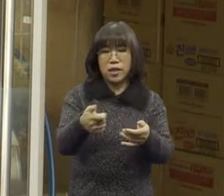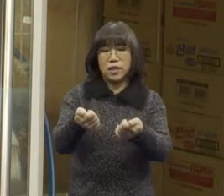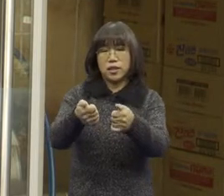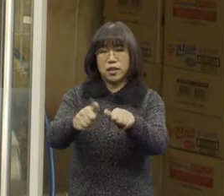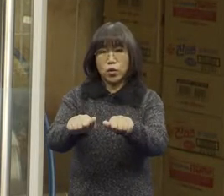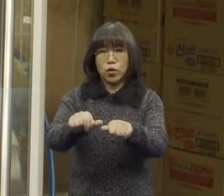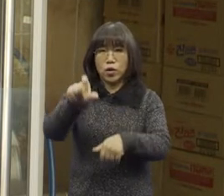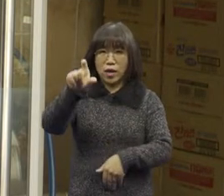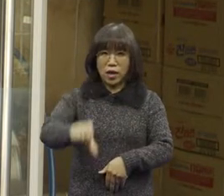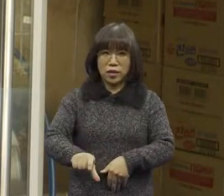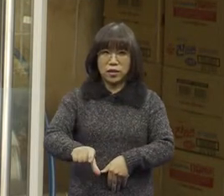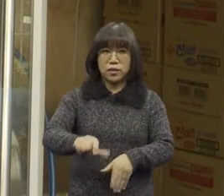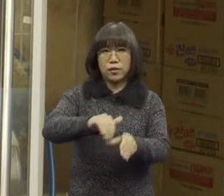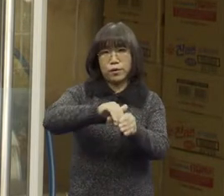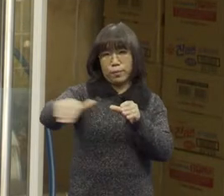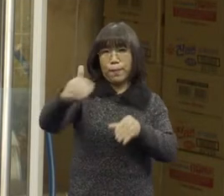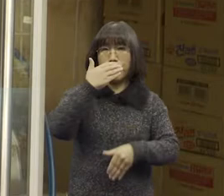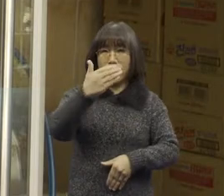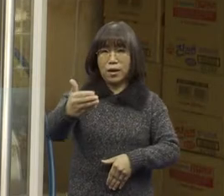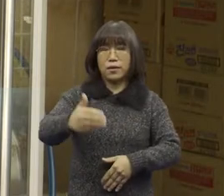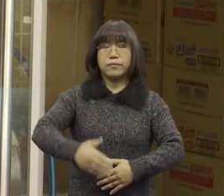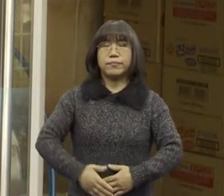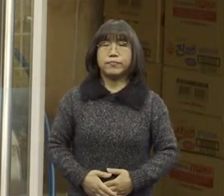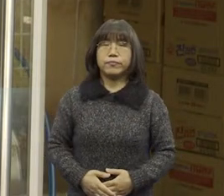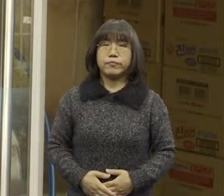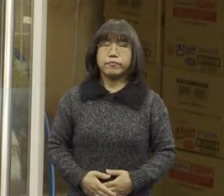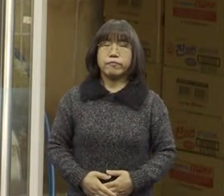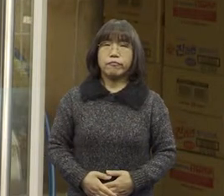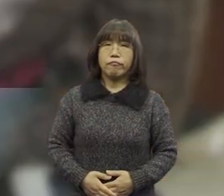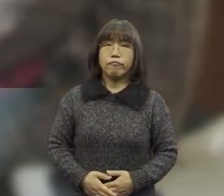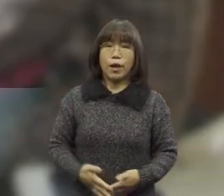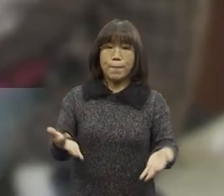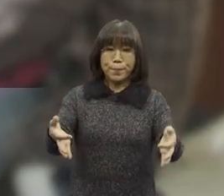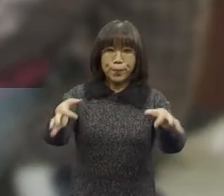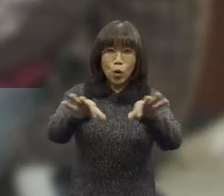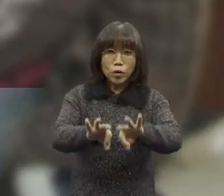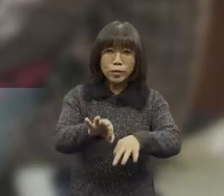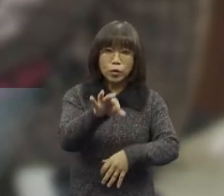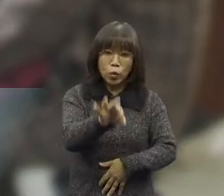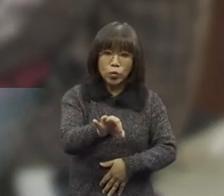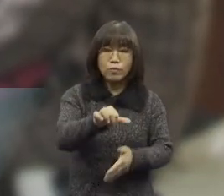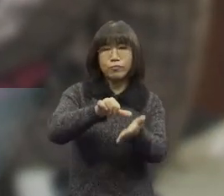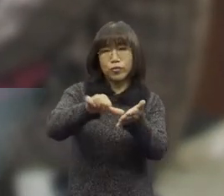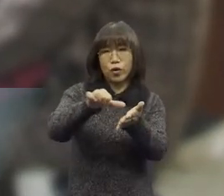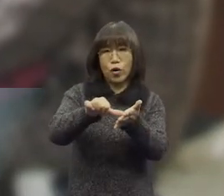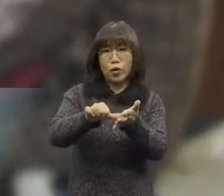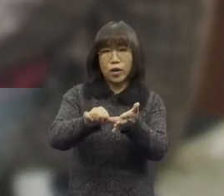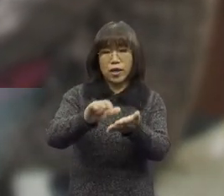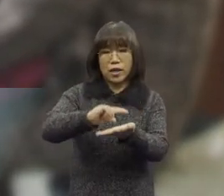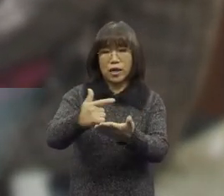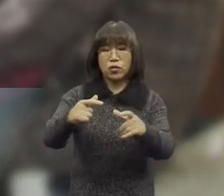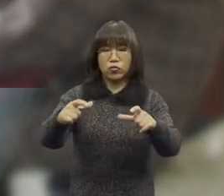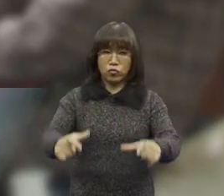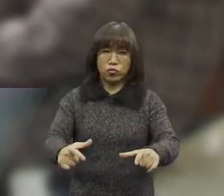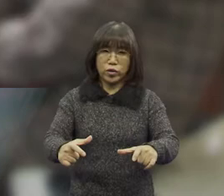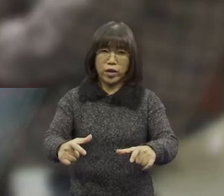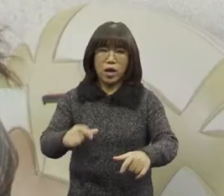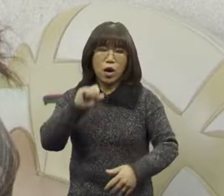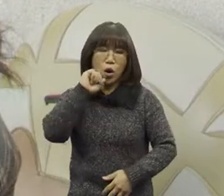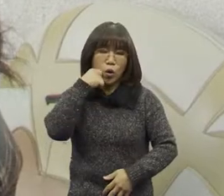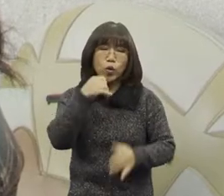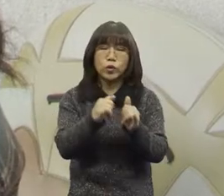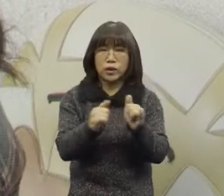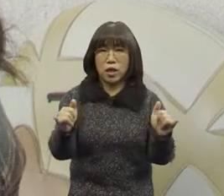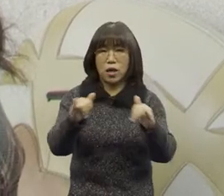가능하며 신용카드 적립 포인트도 일정 부분 기부할 수 있습니다. 모금된 기부금과 물품은 강서군의